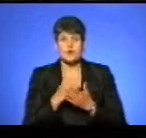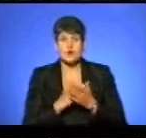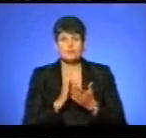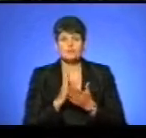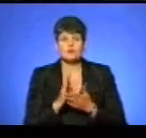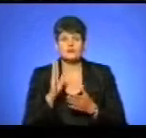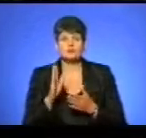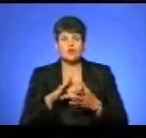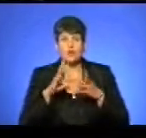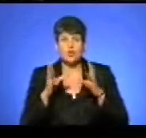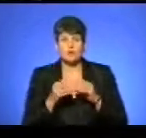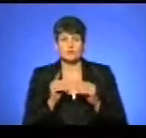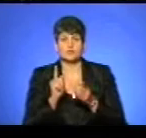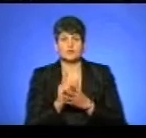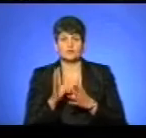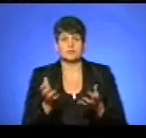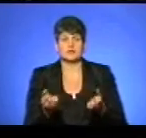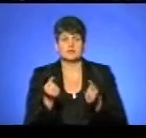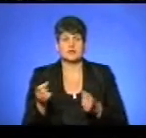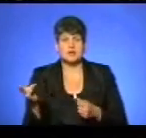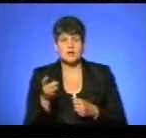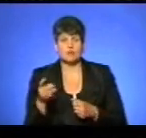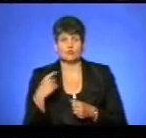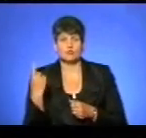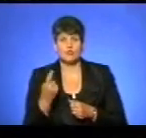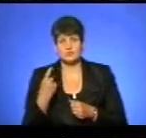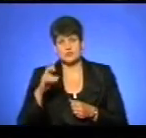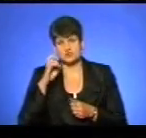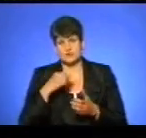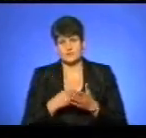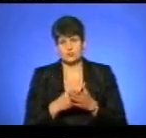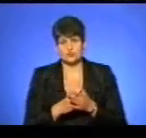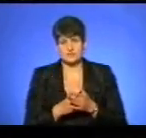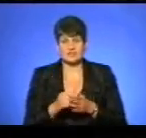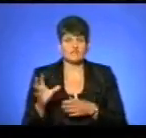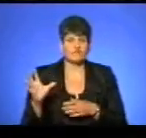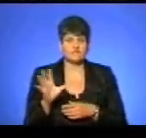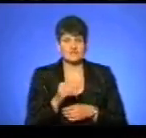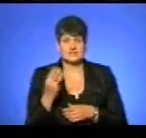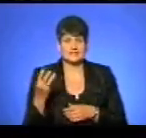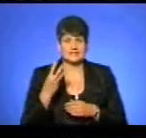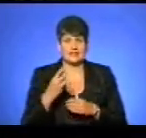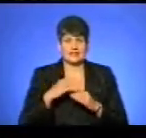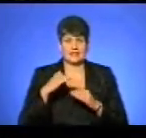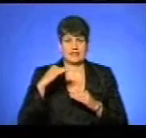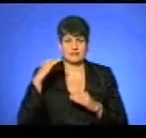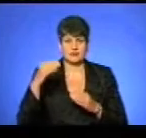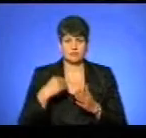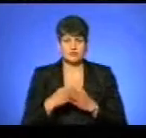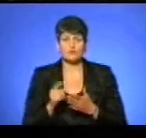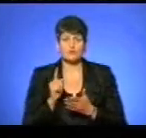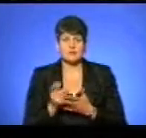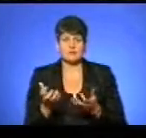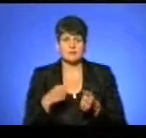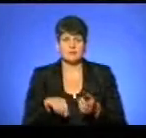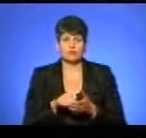і вона повинна бути підтримана від району, області і до державного бюджету. Тобто всі три рівні бюджетів повинні в ній брати участь,